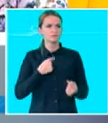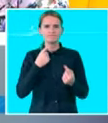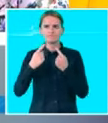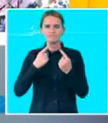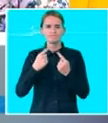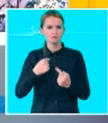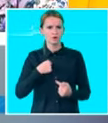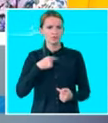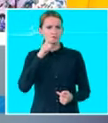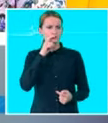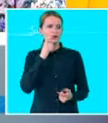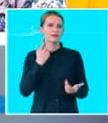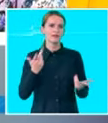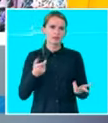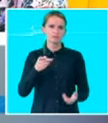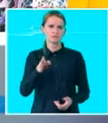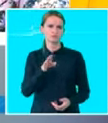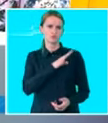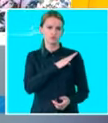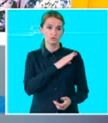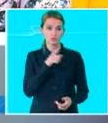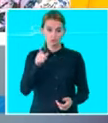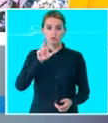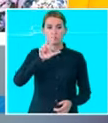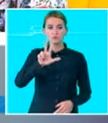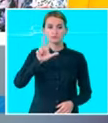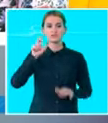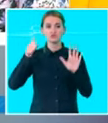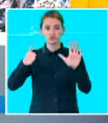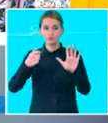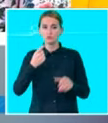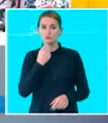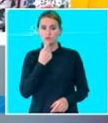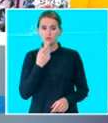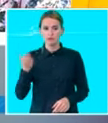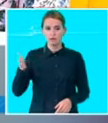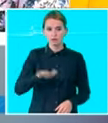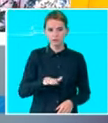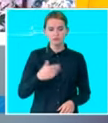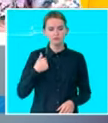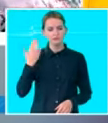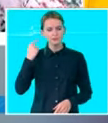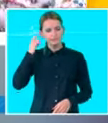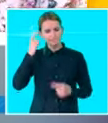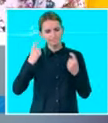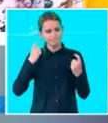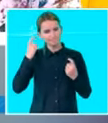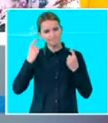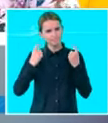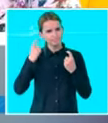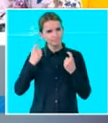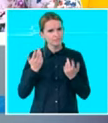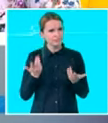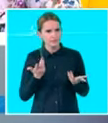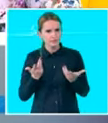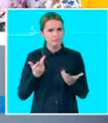от 86-та година насам. Всеки ден, ежедневно. Аз съм здраво стъпил човек на земята, но си мисля, че от време на време той